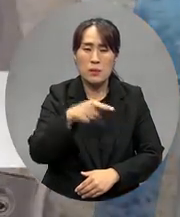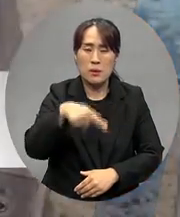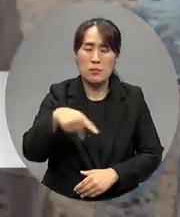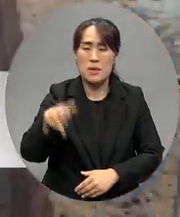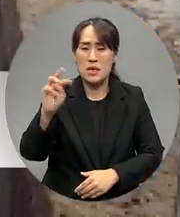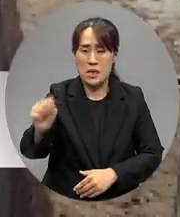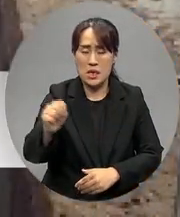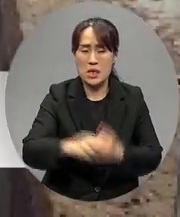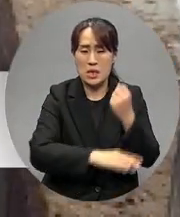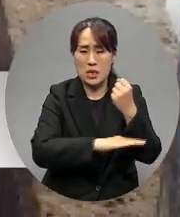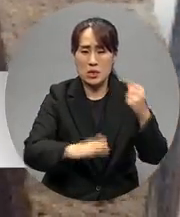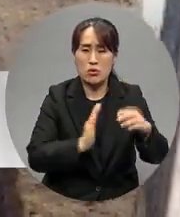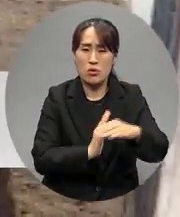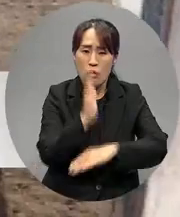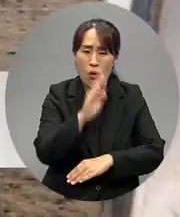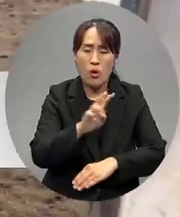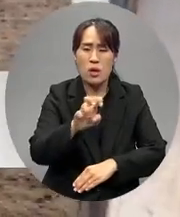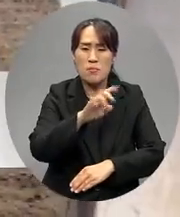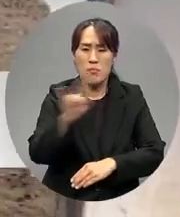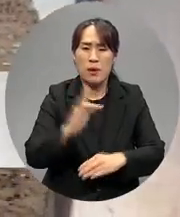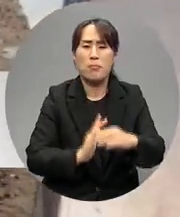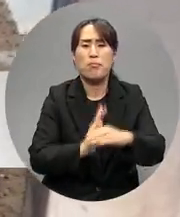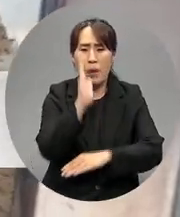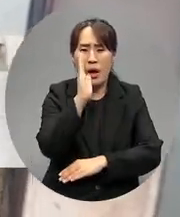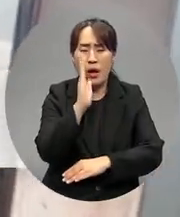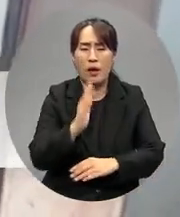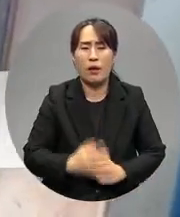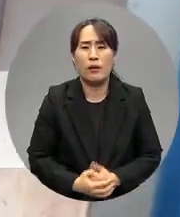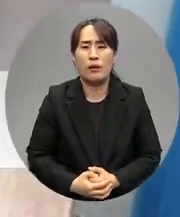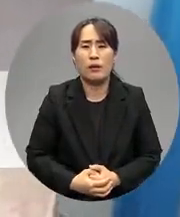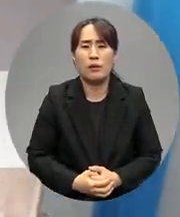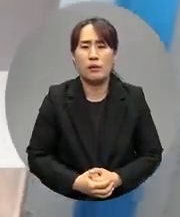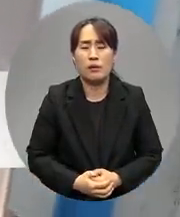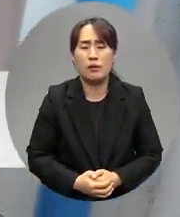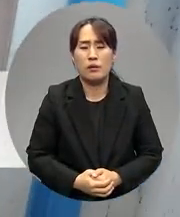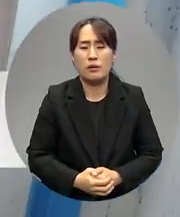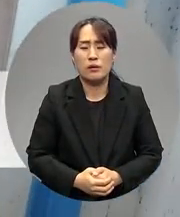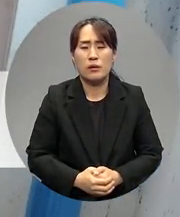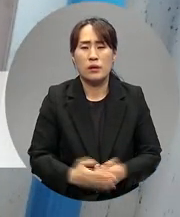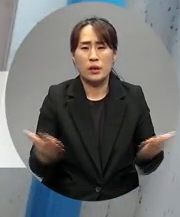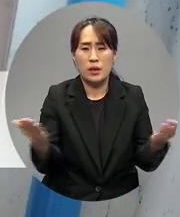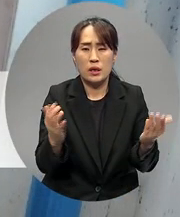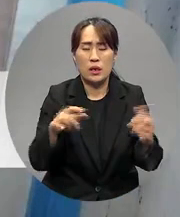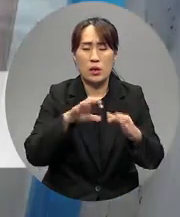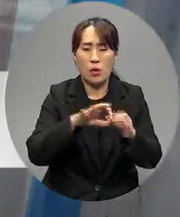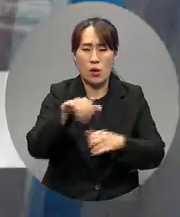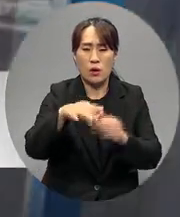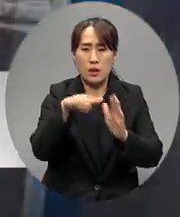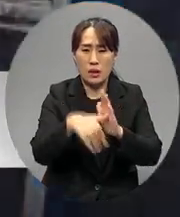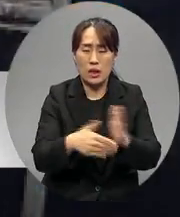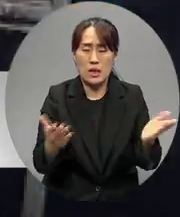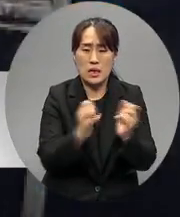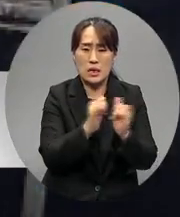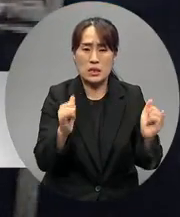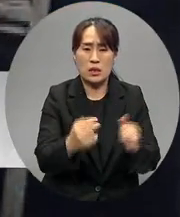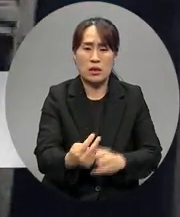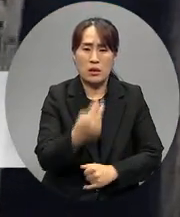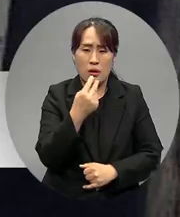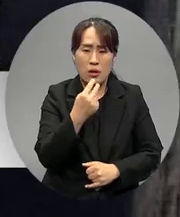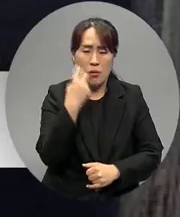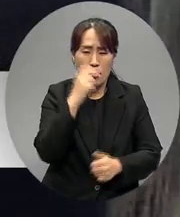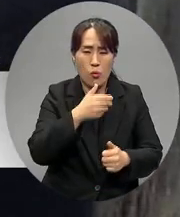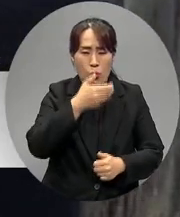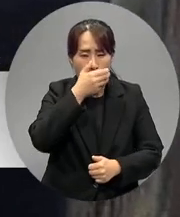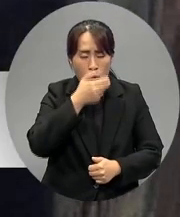200ppm으로 기준치보다 20배 이상 높았던 것으로 알려졌습니다. 노동당국은 당시 노동자가 호흡용